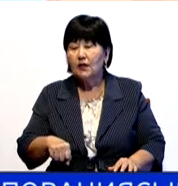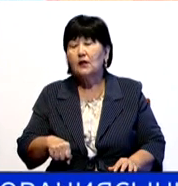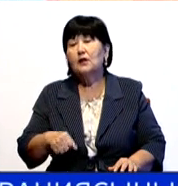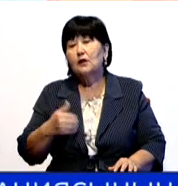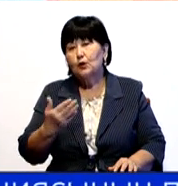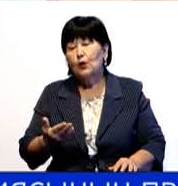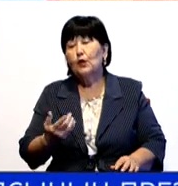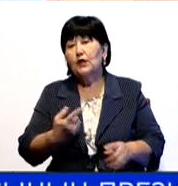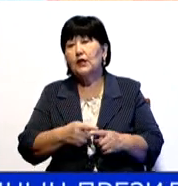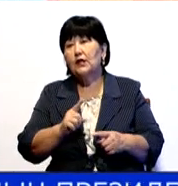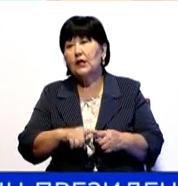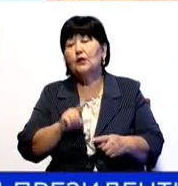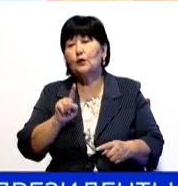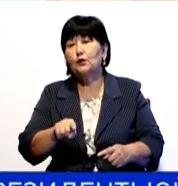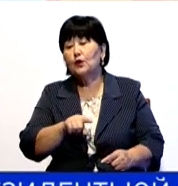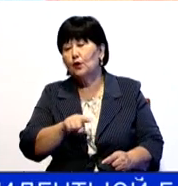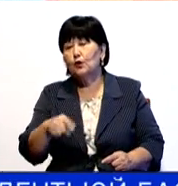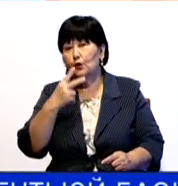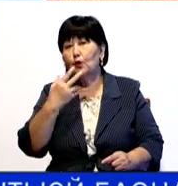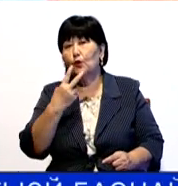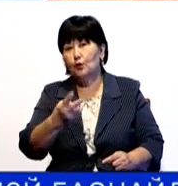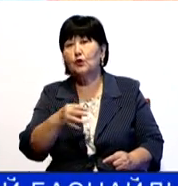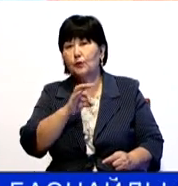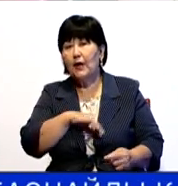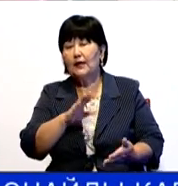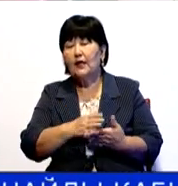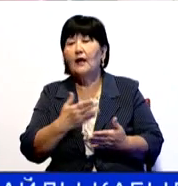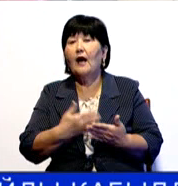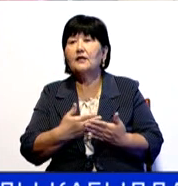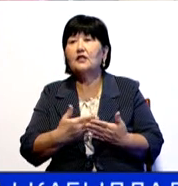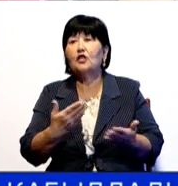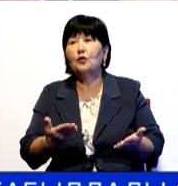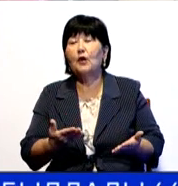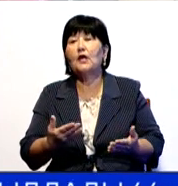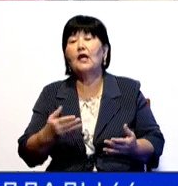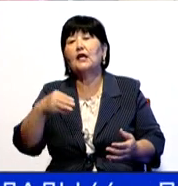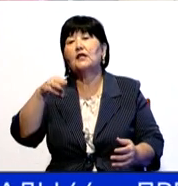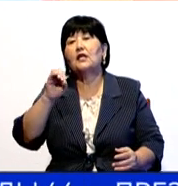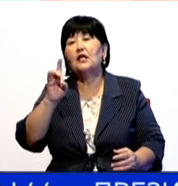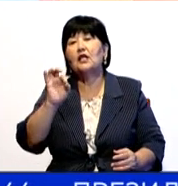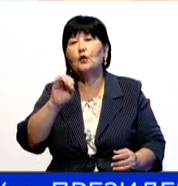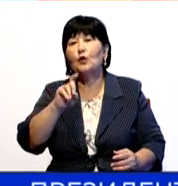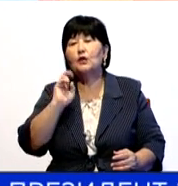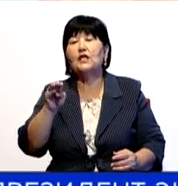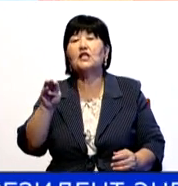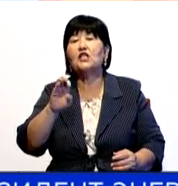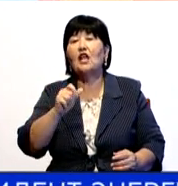Соның енді осы күнге дейін көріп отыр ғой пайдасын. Әсіресе мынау Тереңөзек,